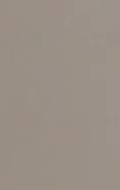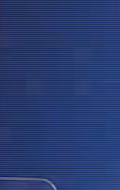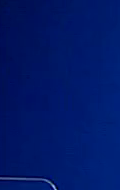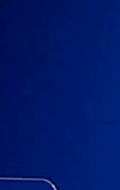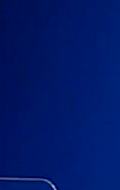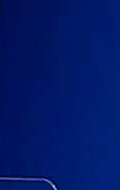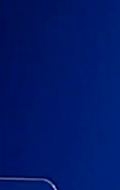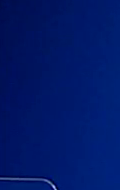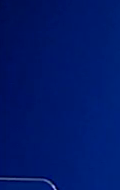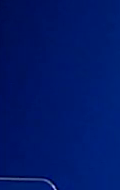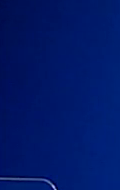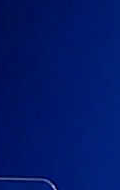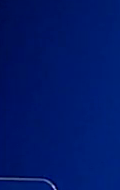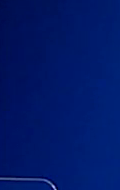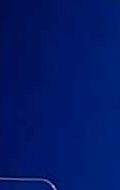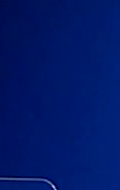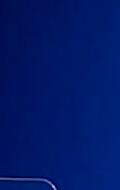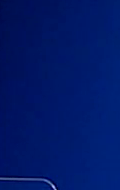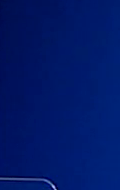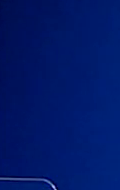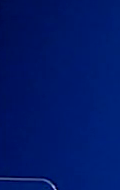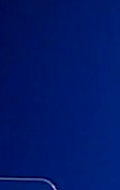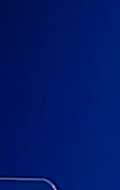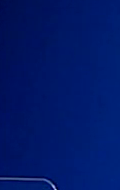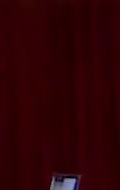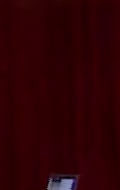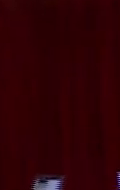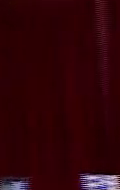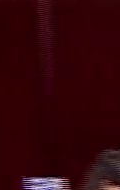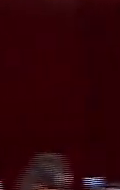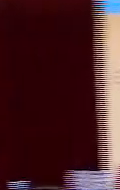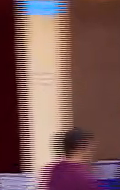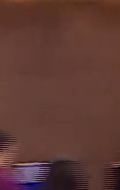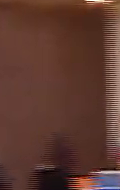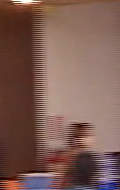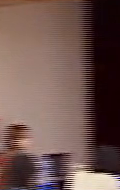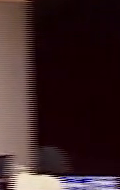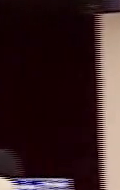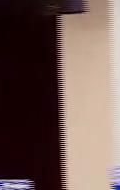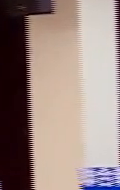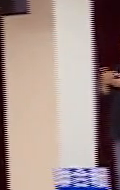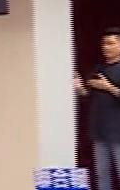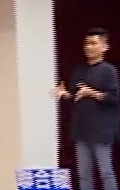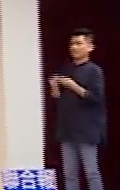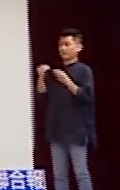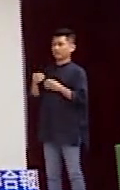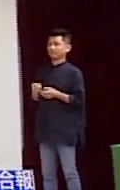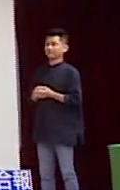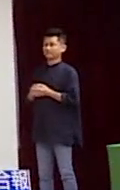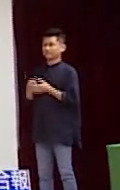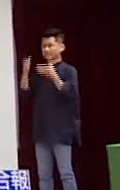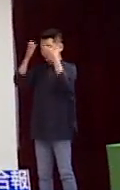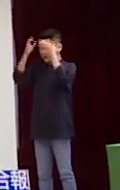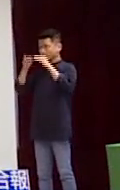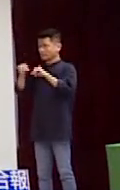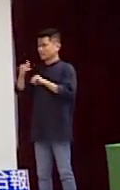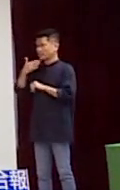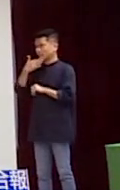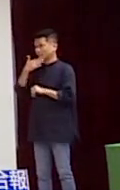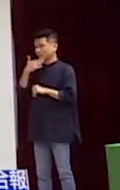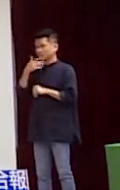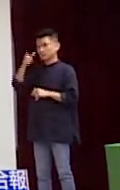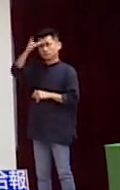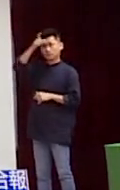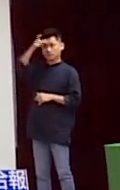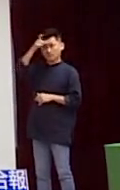疫苗，并在8月23号起开始接种。新唐人亚太电视林玉堂、黄燕玲，台湾台北报道。